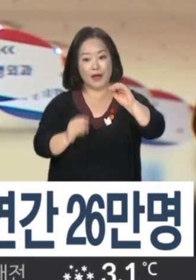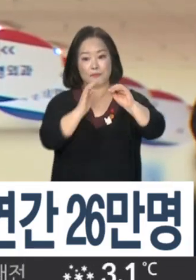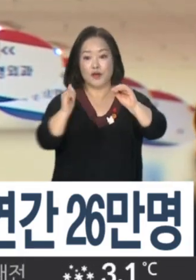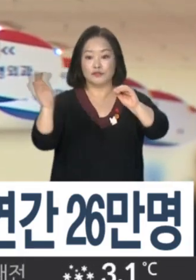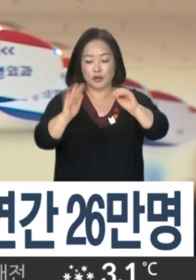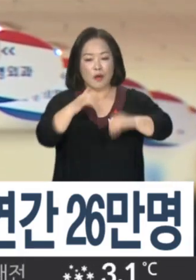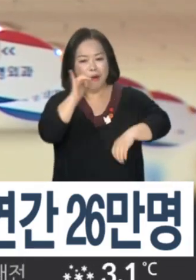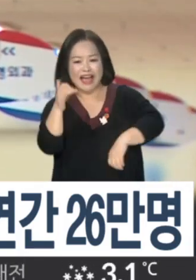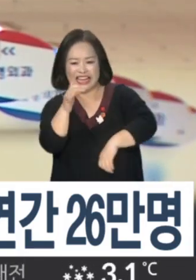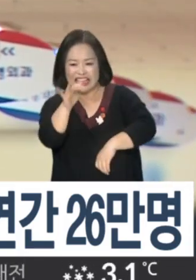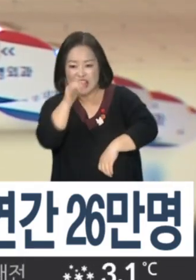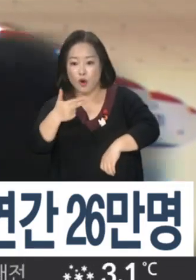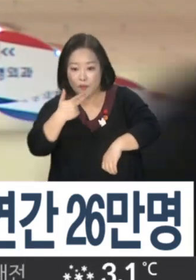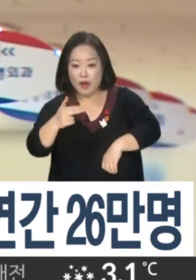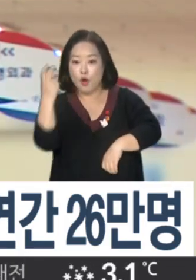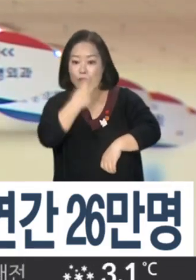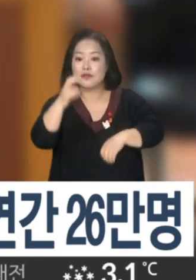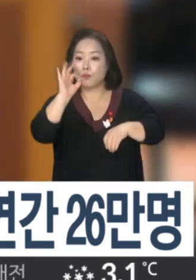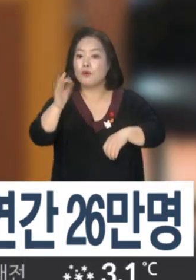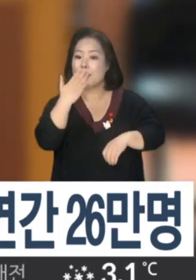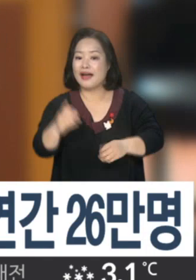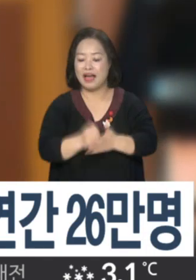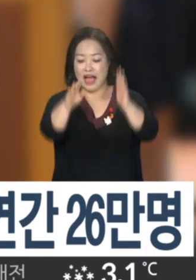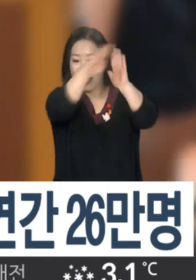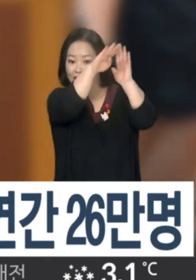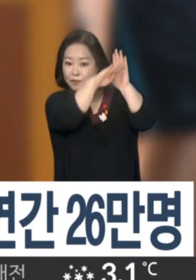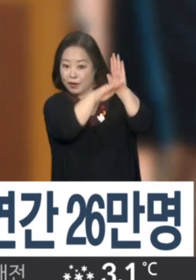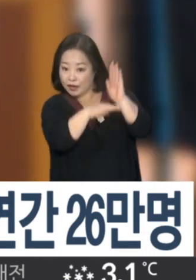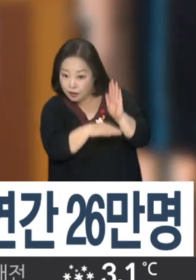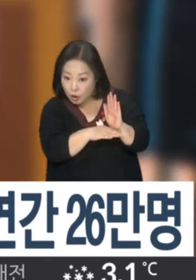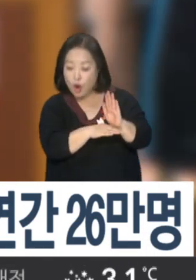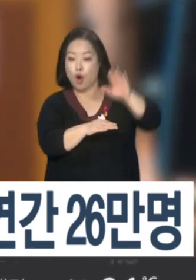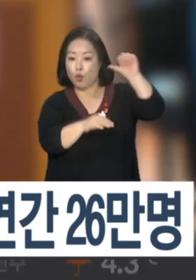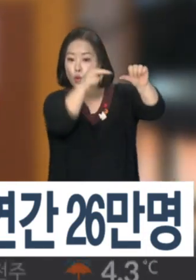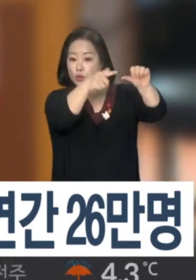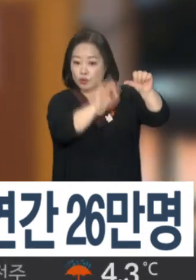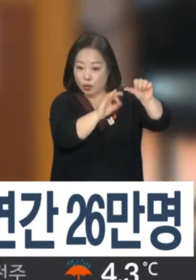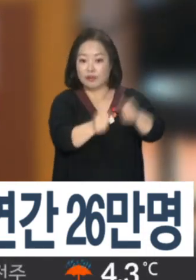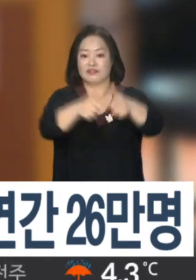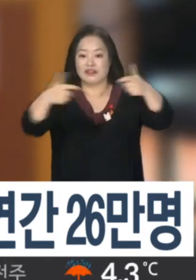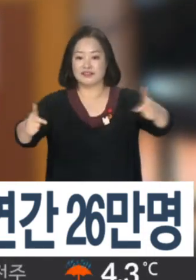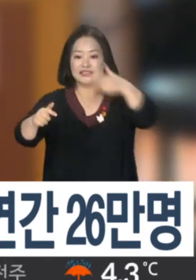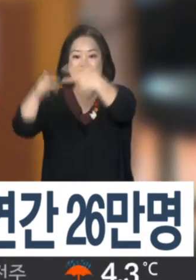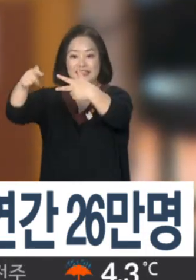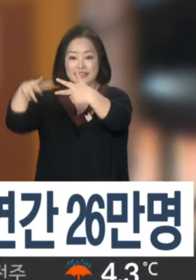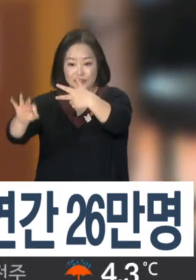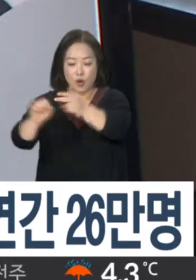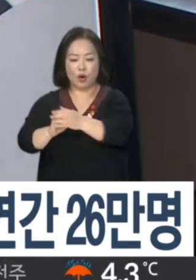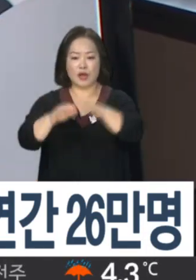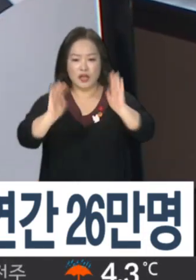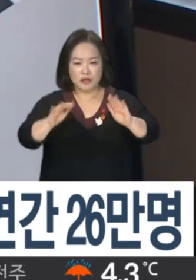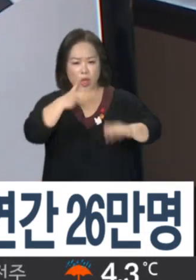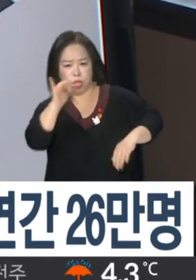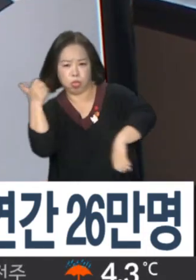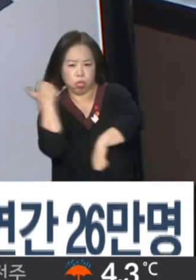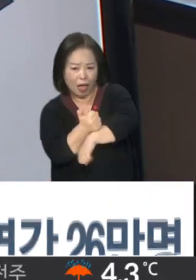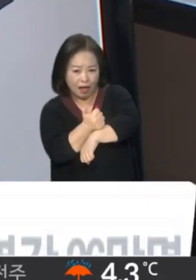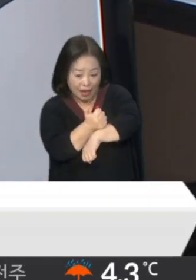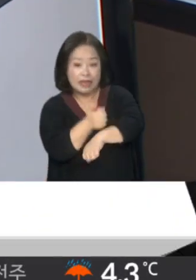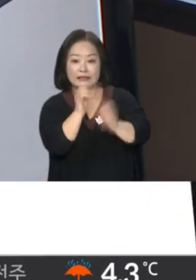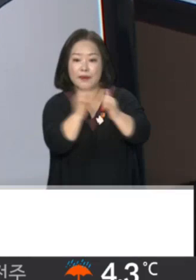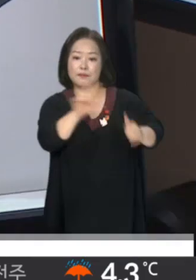검사를 받을 것으로 예상됩니다 검사 항목도 기존 5종에서 7종으로 늘어나며 최종 양성으로 확인된 사람의